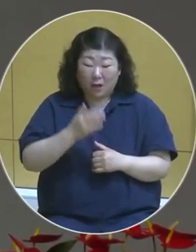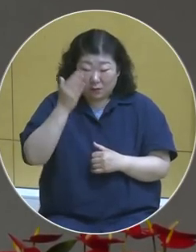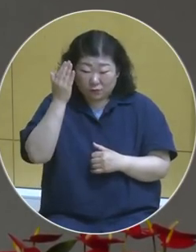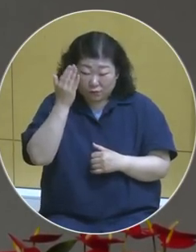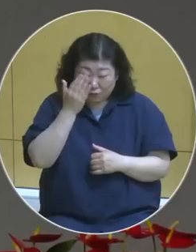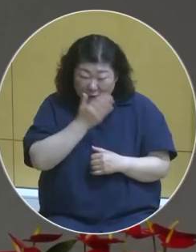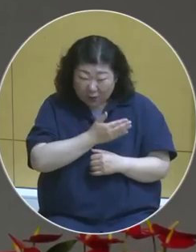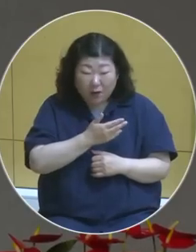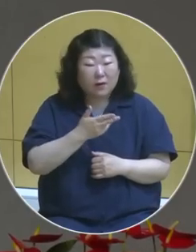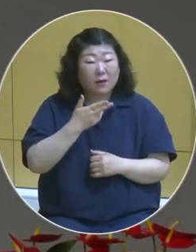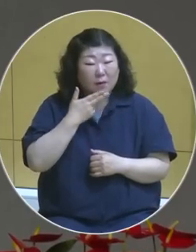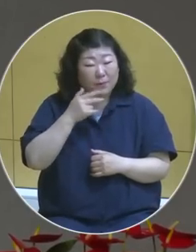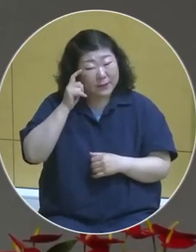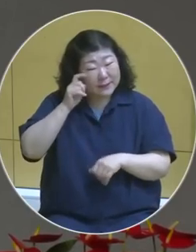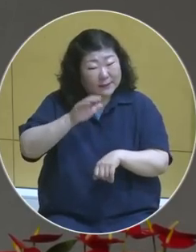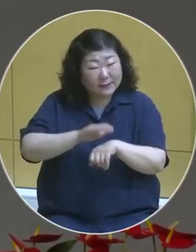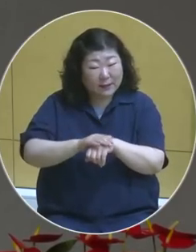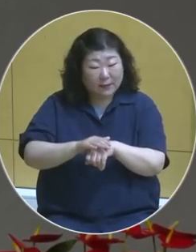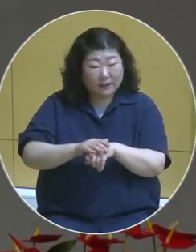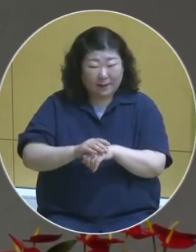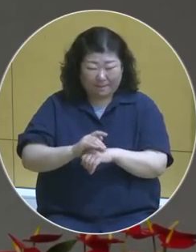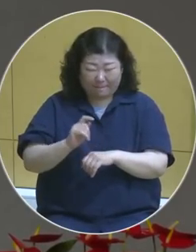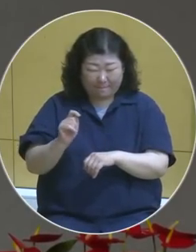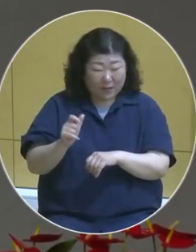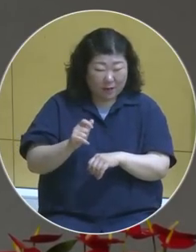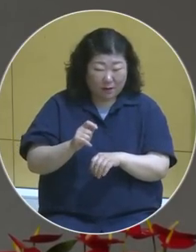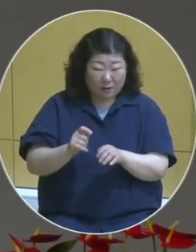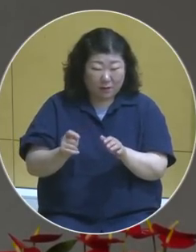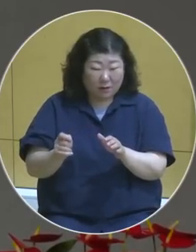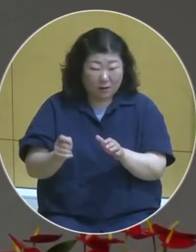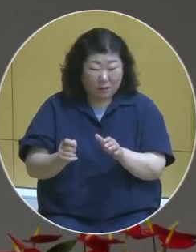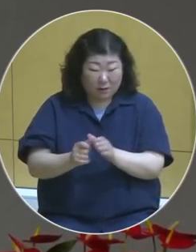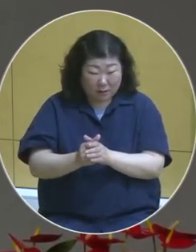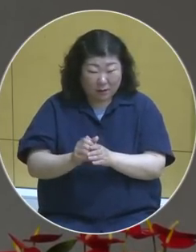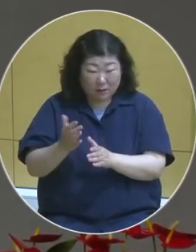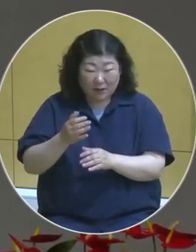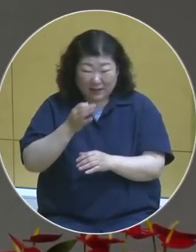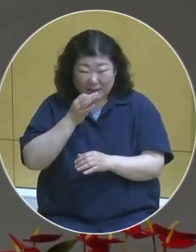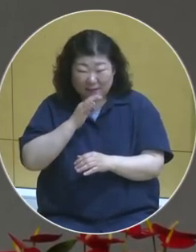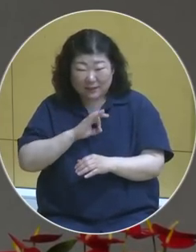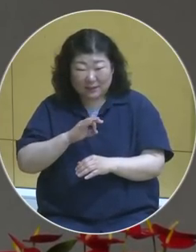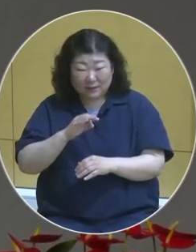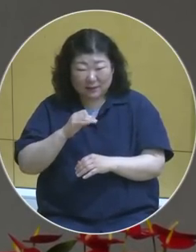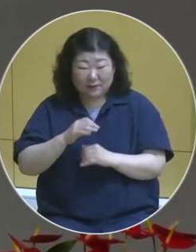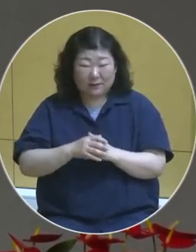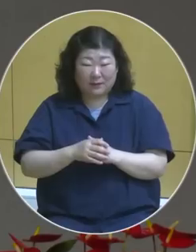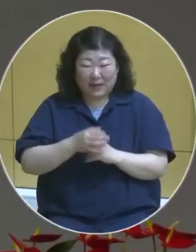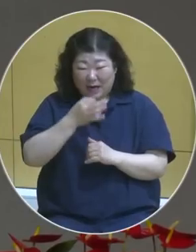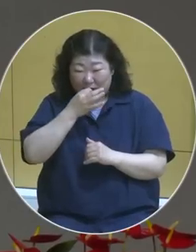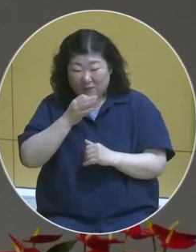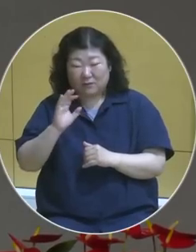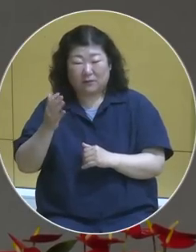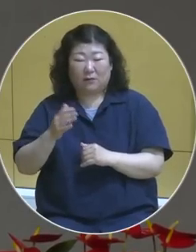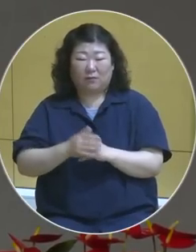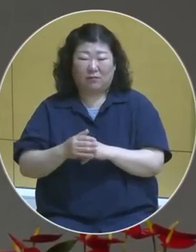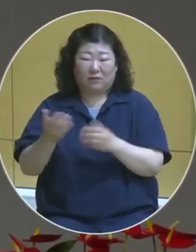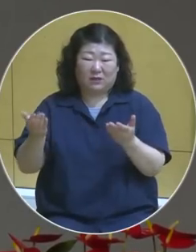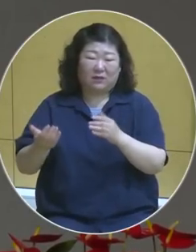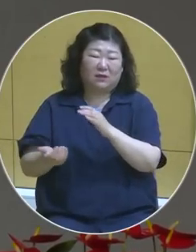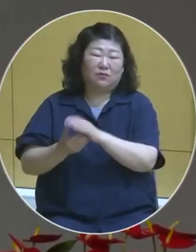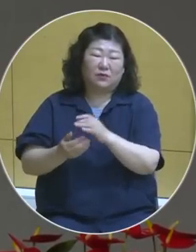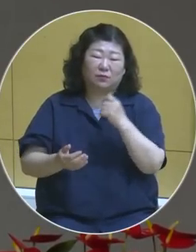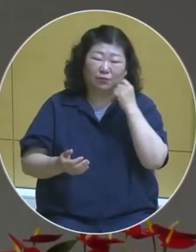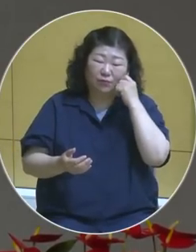순결이 없는 지혜는 약삭빠름이 됩니다. 굉장히 이기적이고 일을 이루지 못합니다.